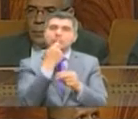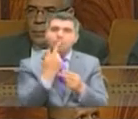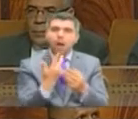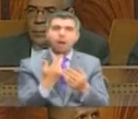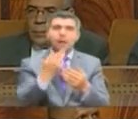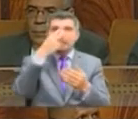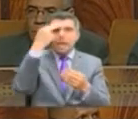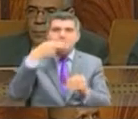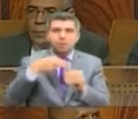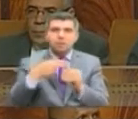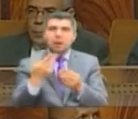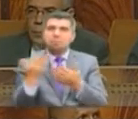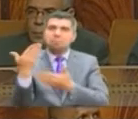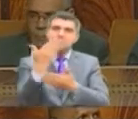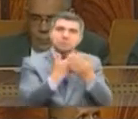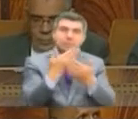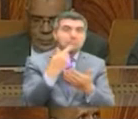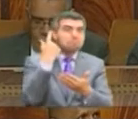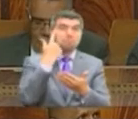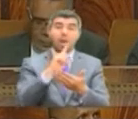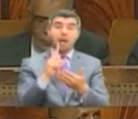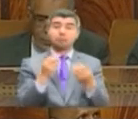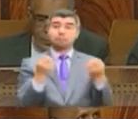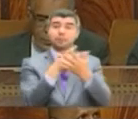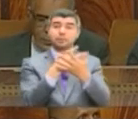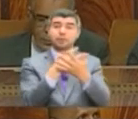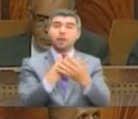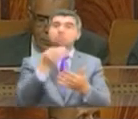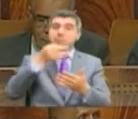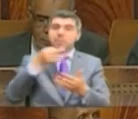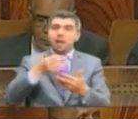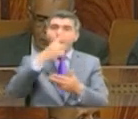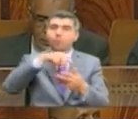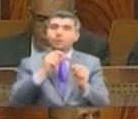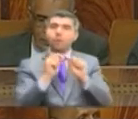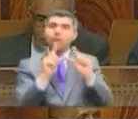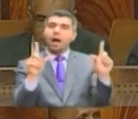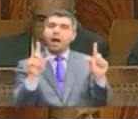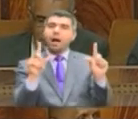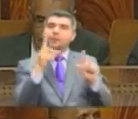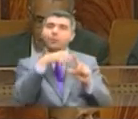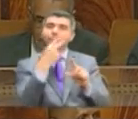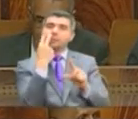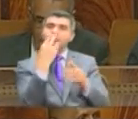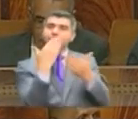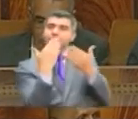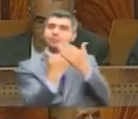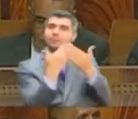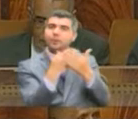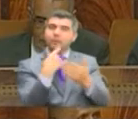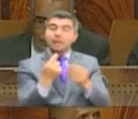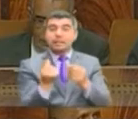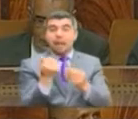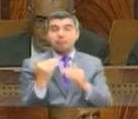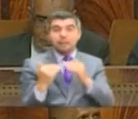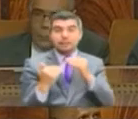شنو قالت وهذا، فمزيان اننا نحسوا ونعلموا المغاربه ونوضحوا لهم بان راه ومني كيتزاد الثمن راه